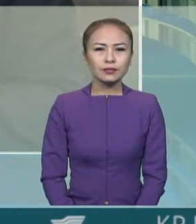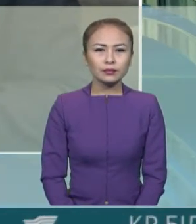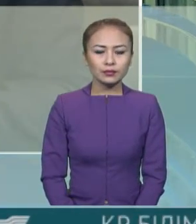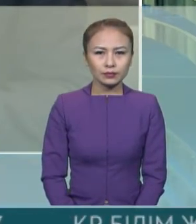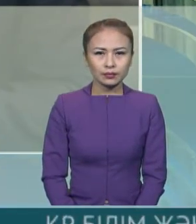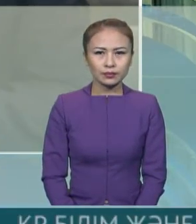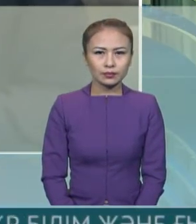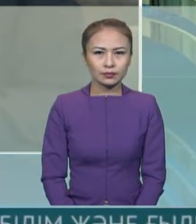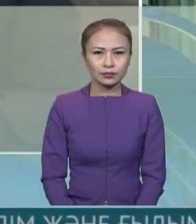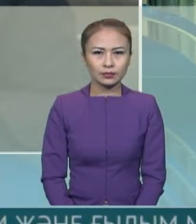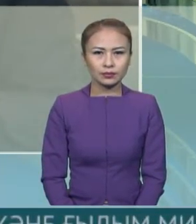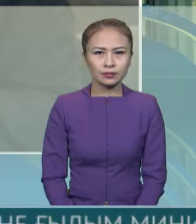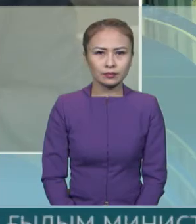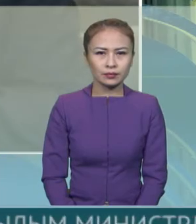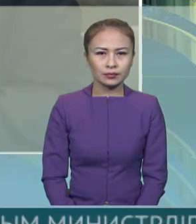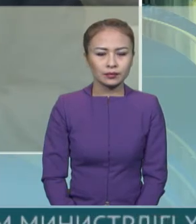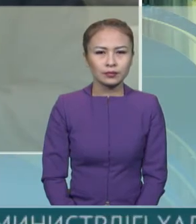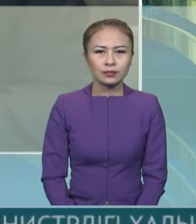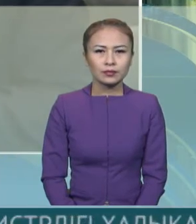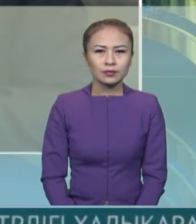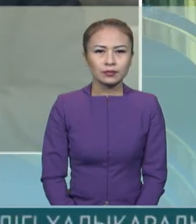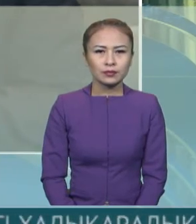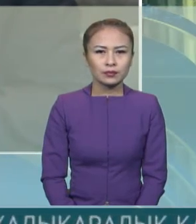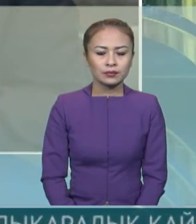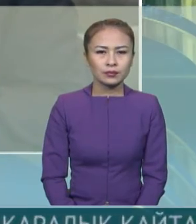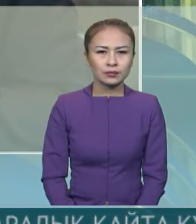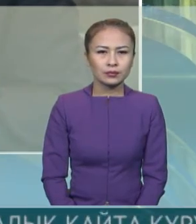боламын. Сөз тізгіні өзіңде, Жамбыл. Жұрағат, рахмет, олай болса ақпар күтеміз.